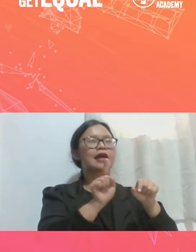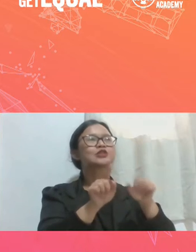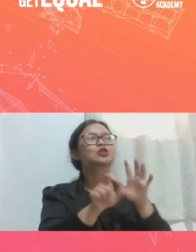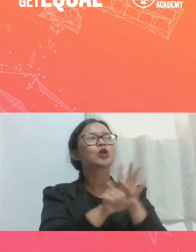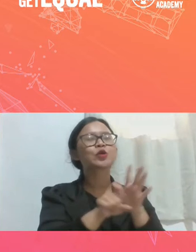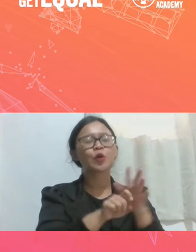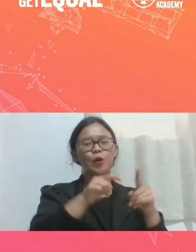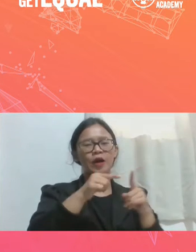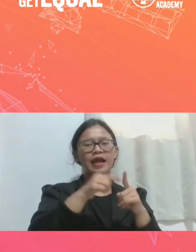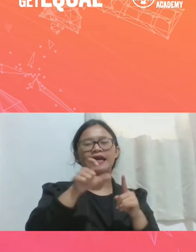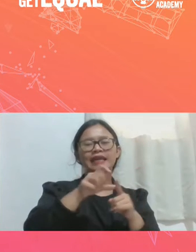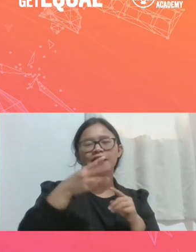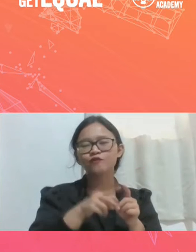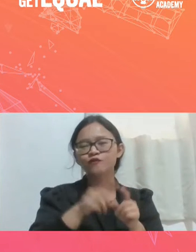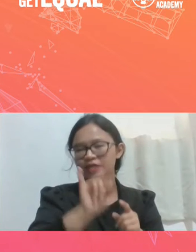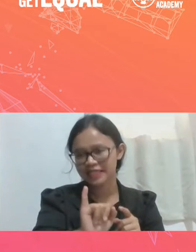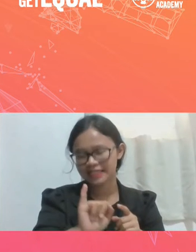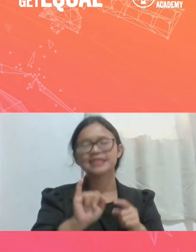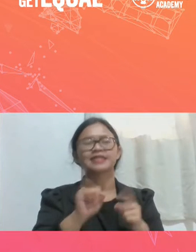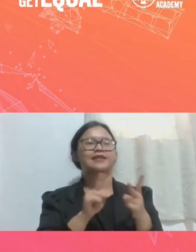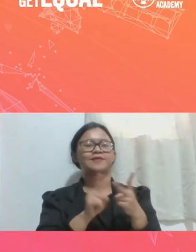Ada Devi dari Maluku Utara,